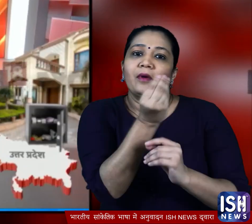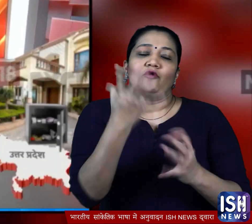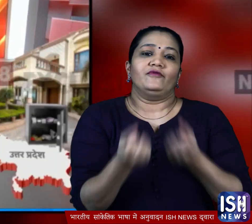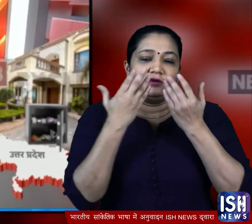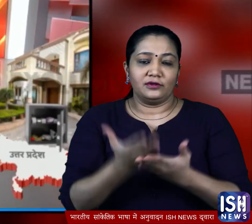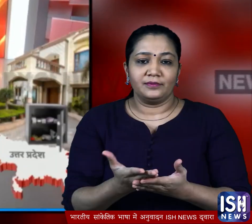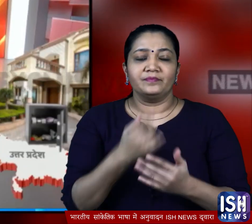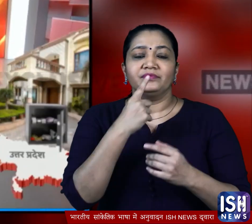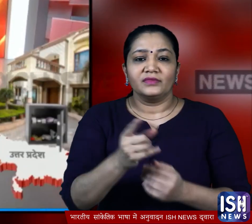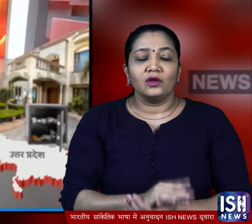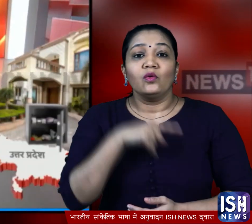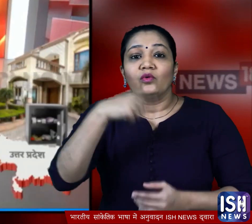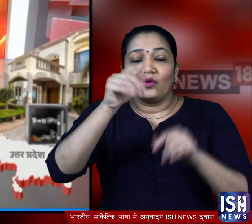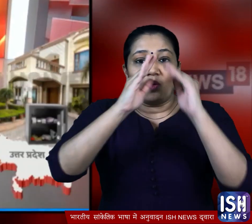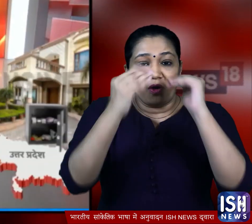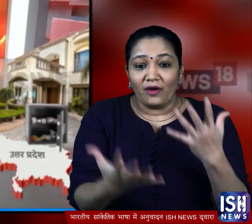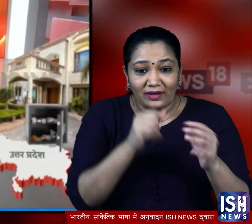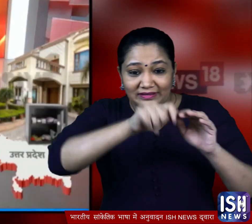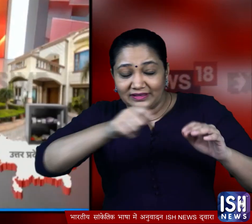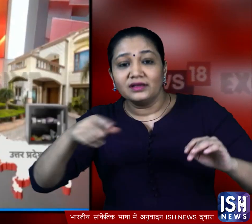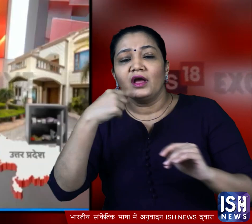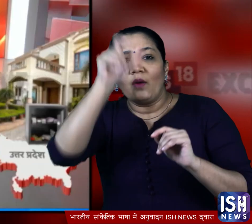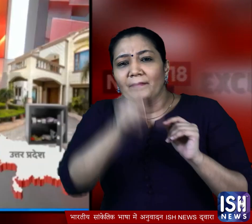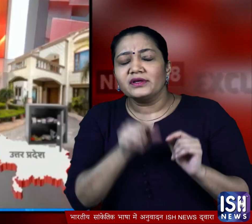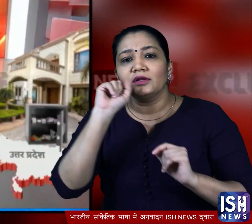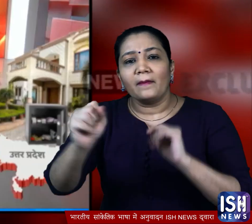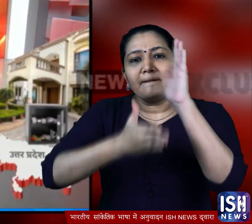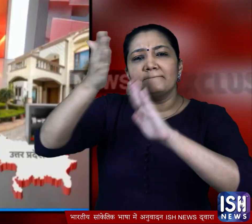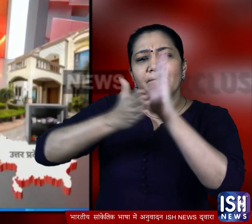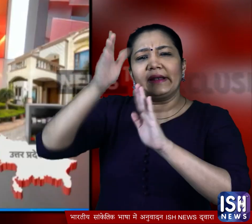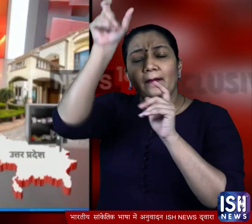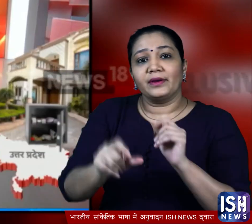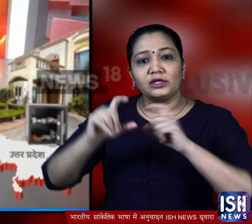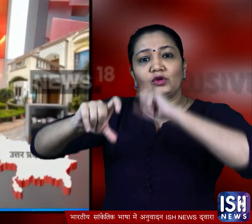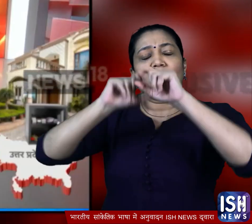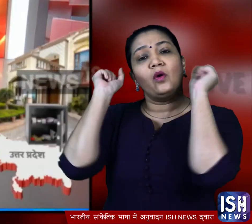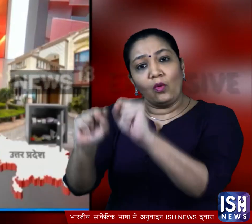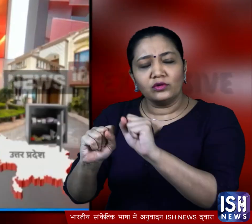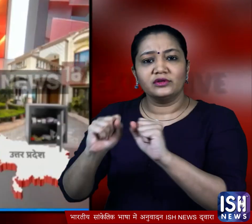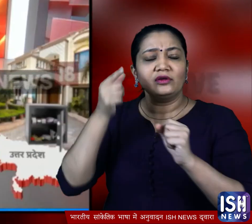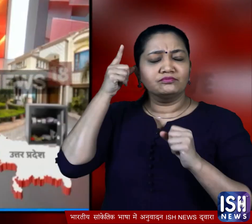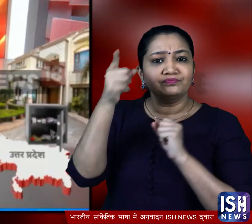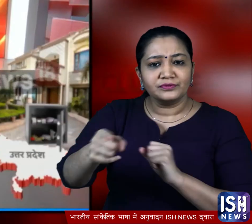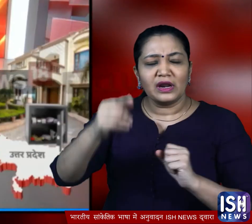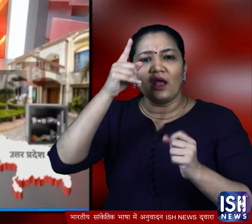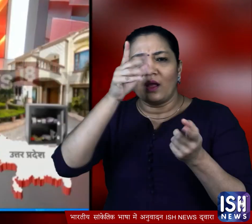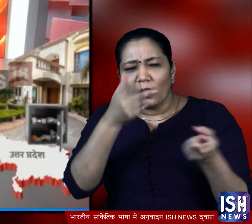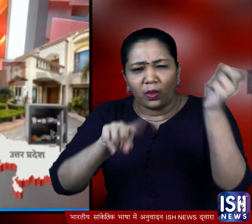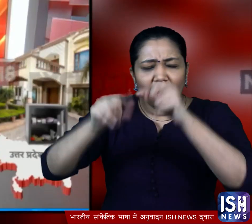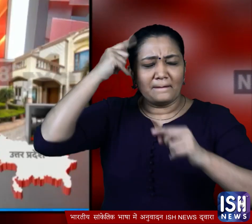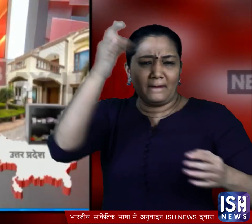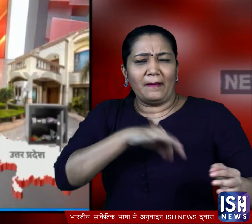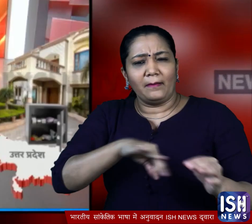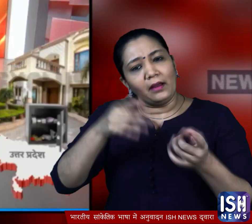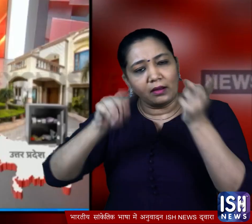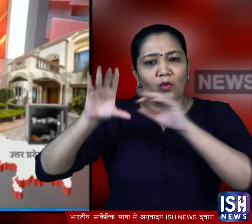रुपए बरामद हुए। बताया गया कि जिन लॉकर से यह रकम मिली उनमें एक लॉकर किसी बड़े बिल्डर ग्रुप का है, जिस पर आरोप है कि उसने गलत तरीके से